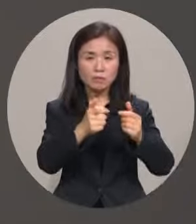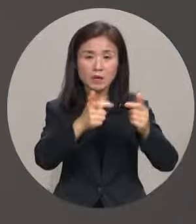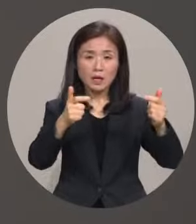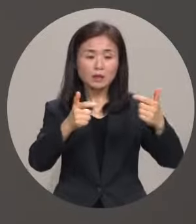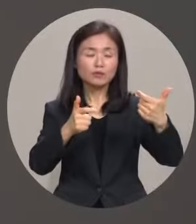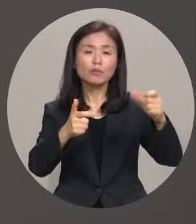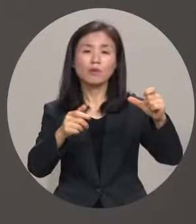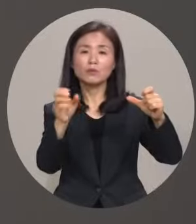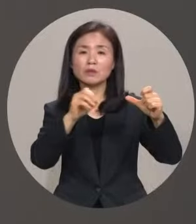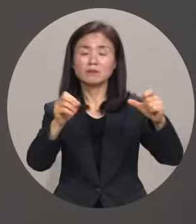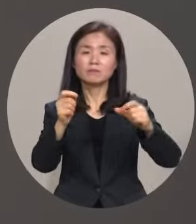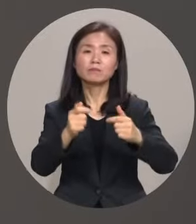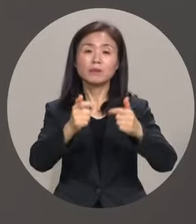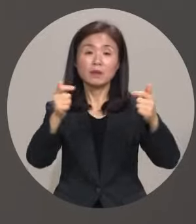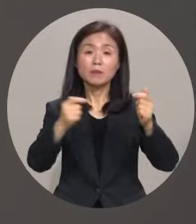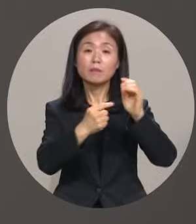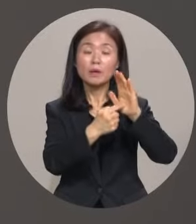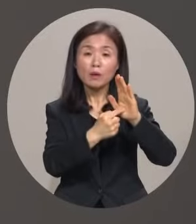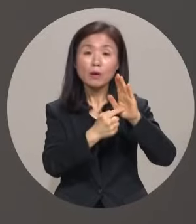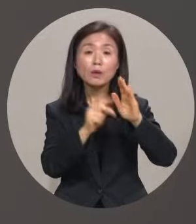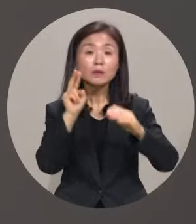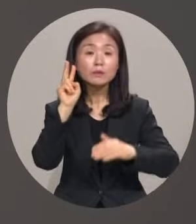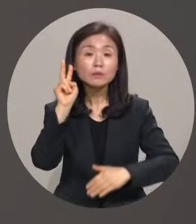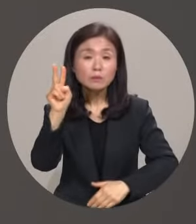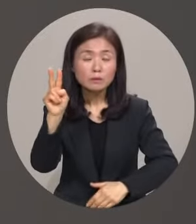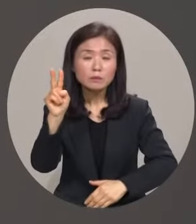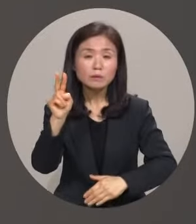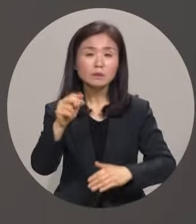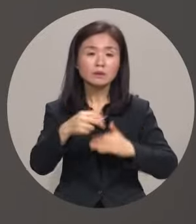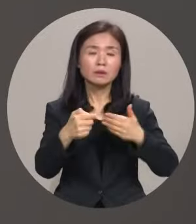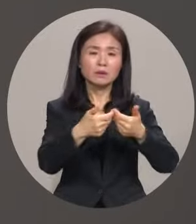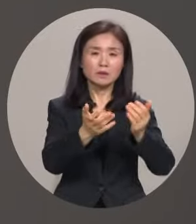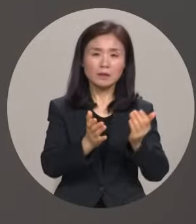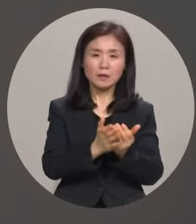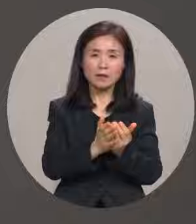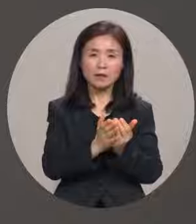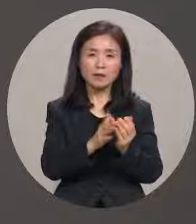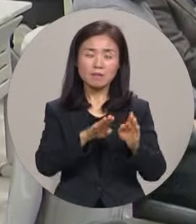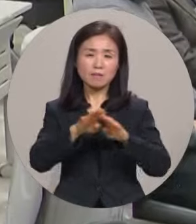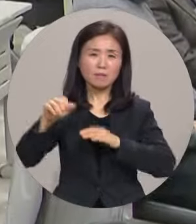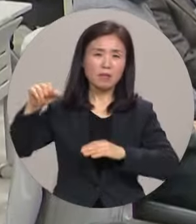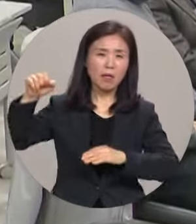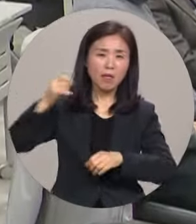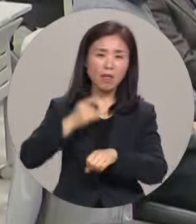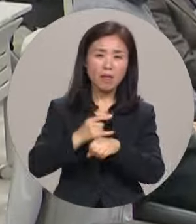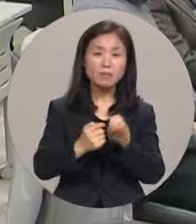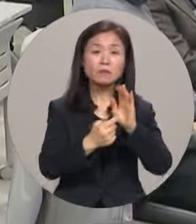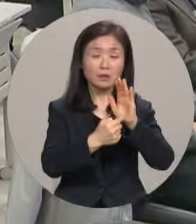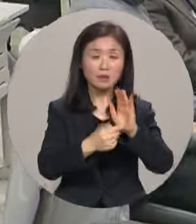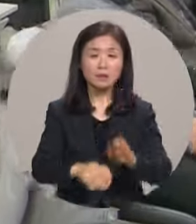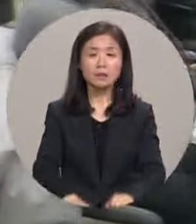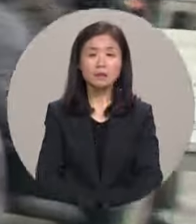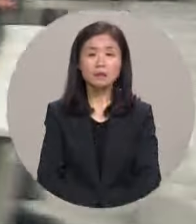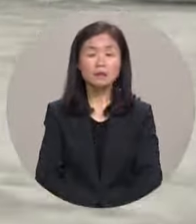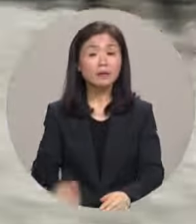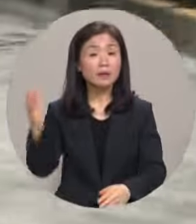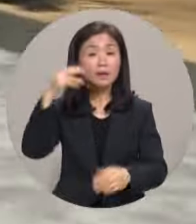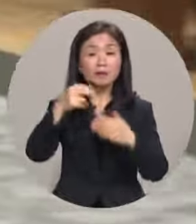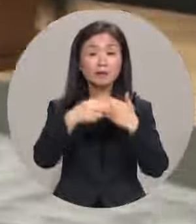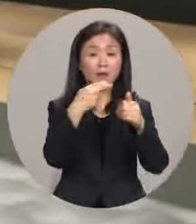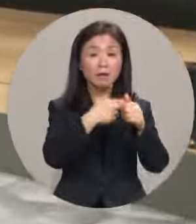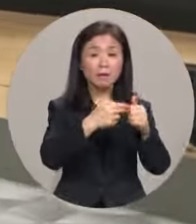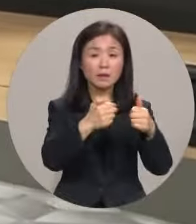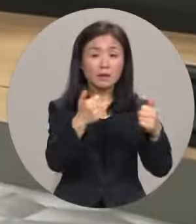65% 늘리겠다고 발표한지 이틀만에 의사 단체가 집단행동을 선언했습니다 대한 의사협회